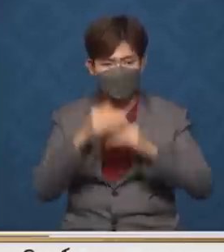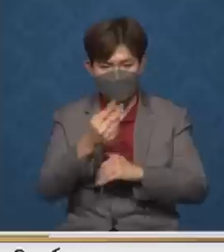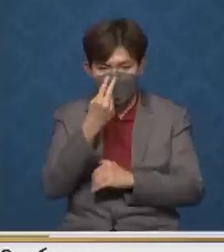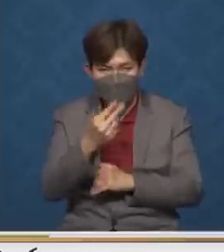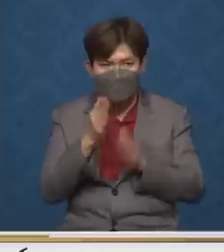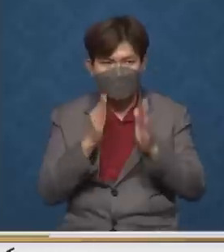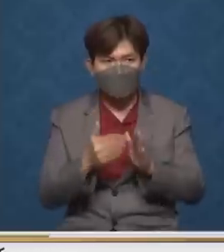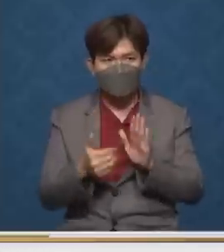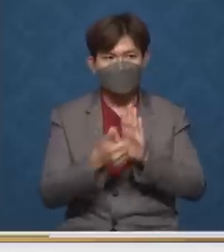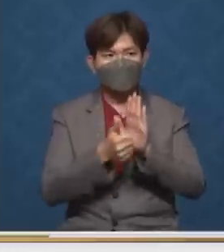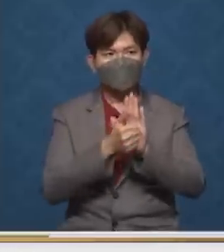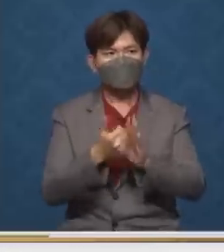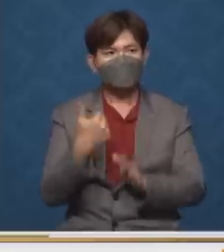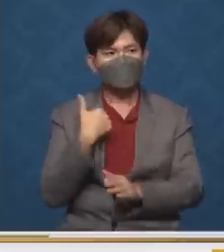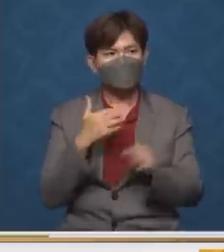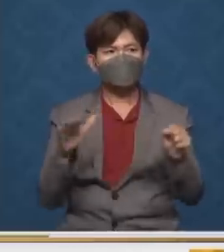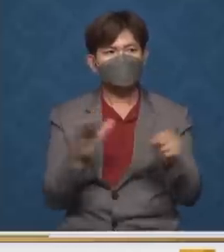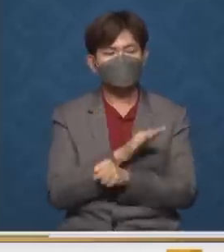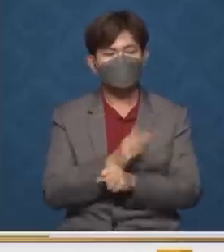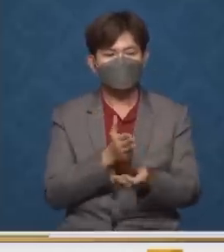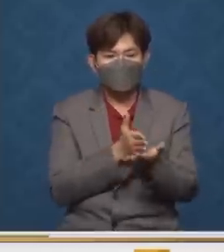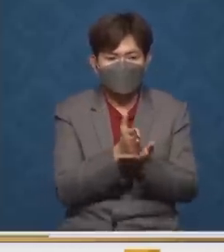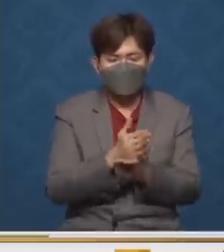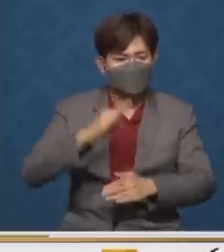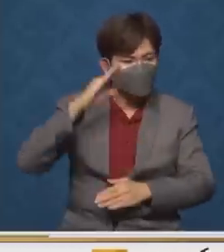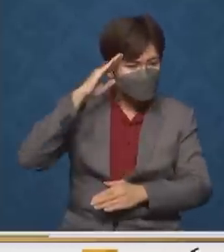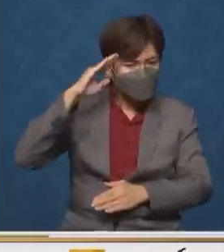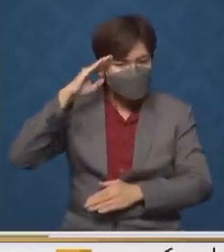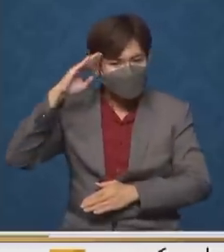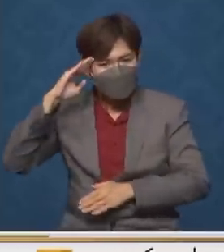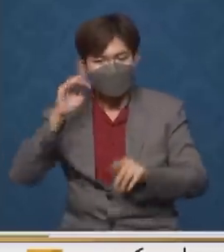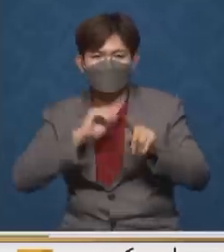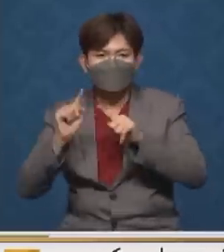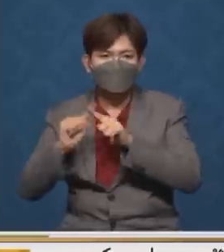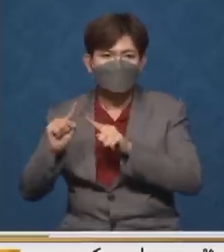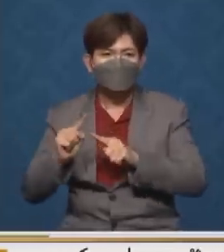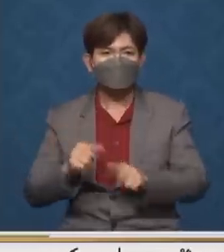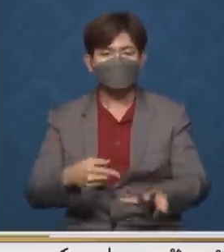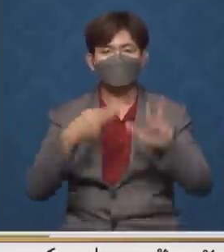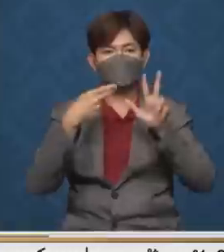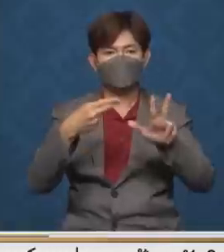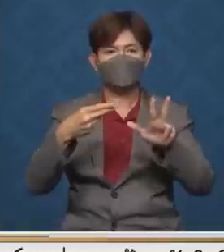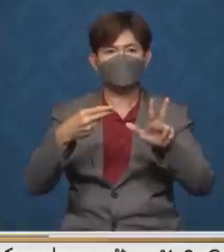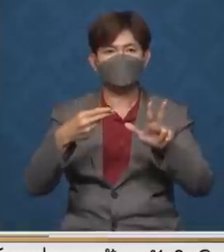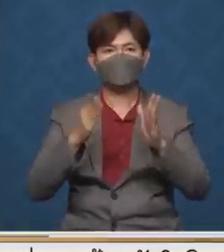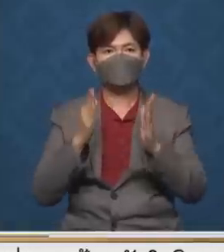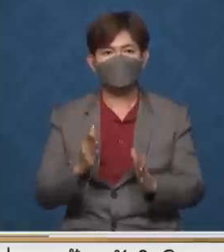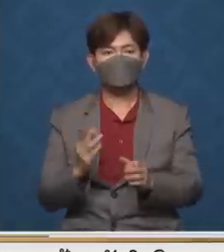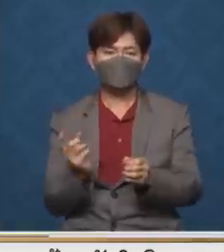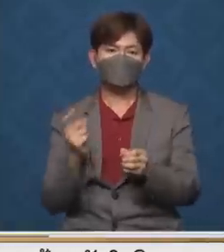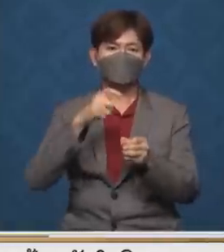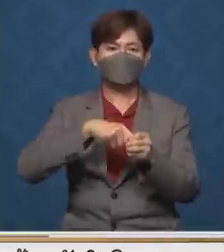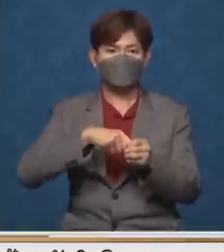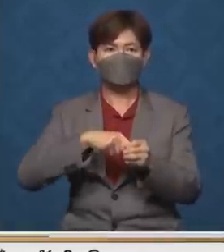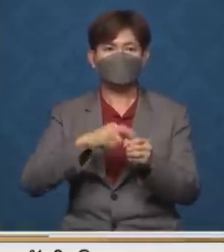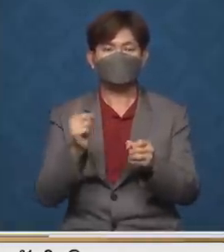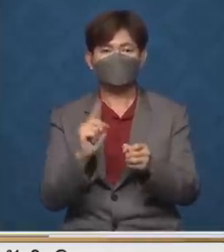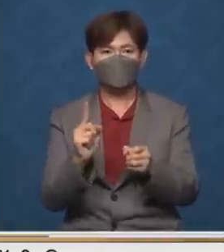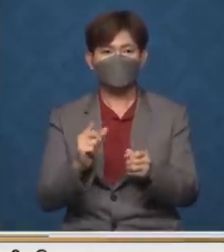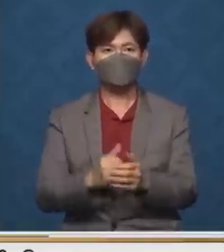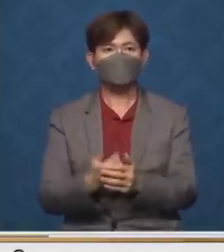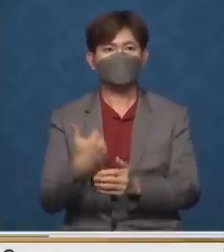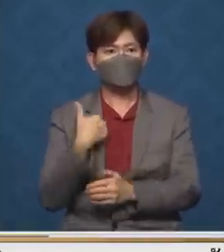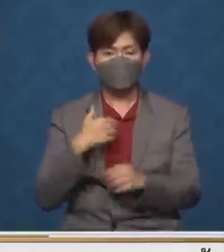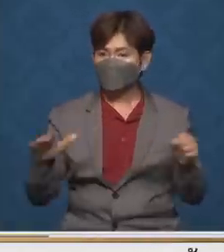ู้ติดตามก็มีครบทุเหล่าทัพครับใน 30,000 กว่าโโร้ที่ติดตามคุโรงพันธ